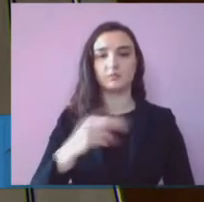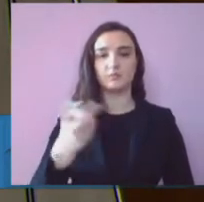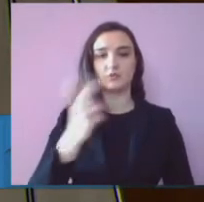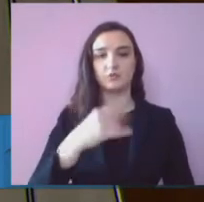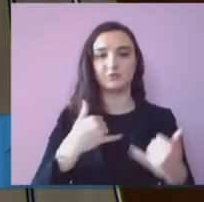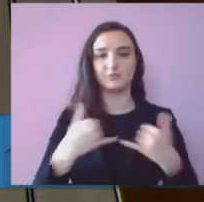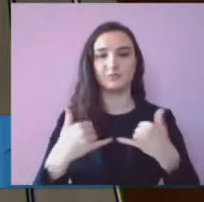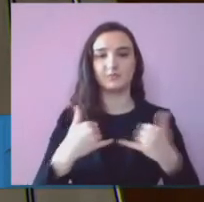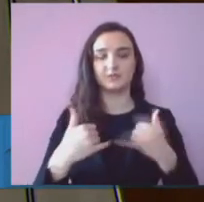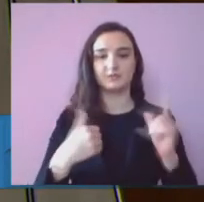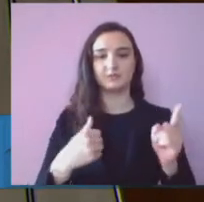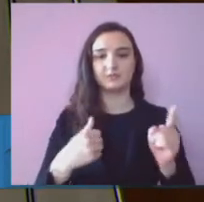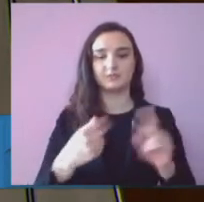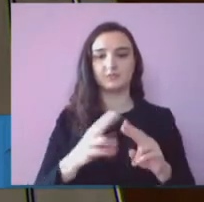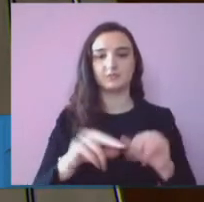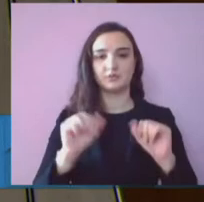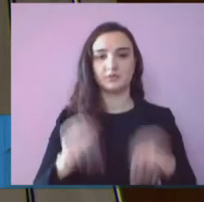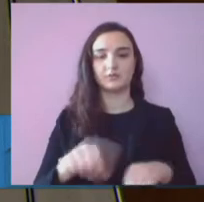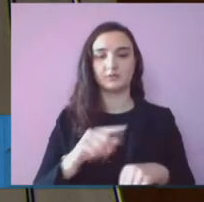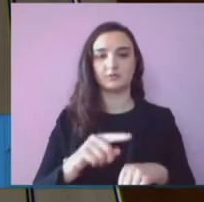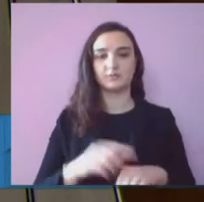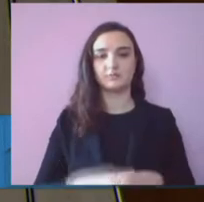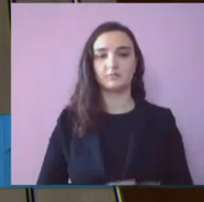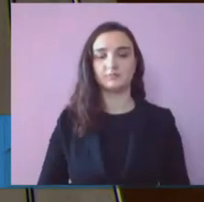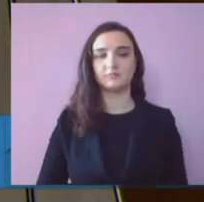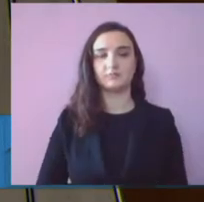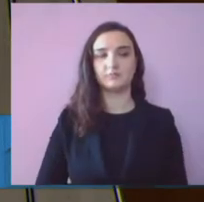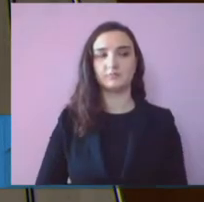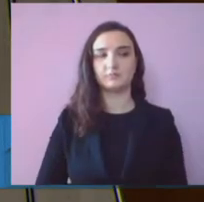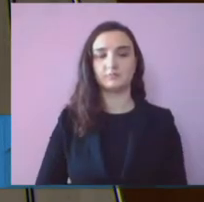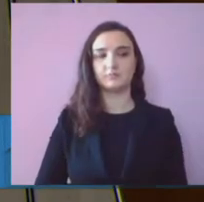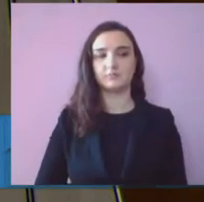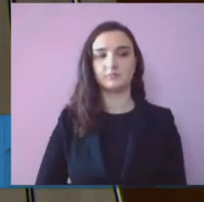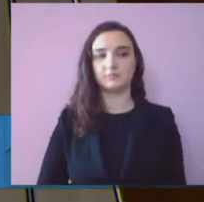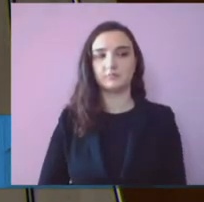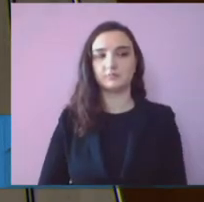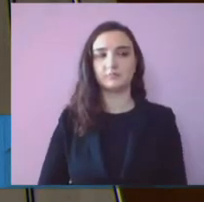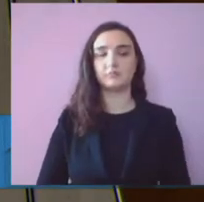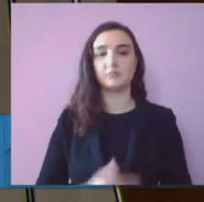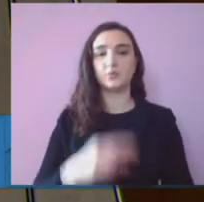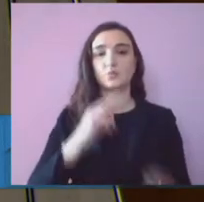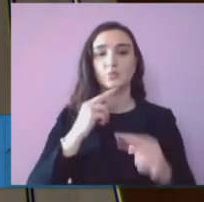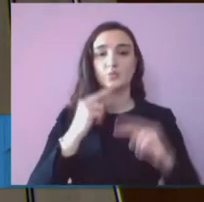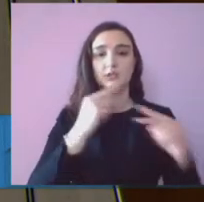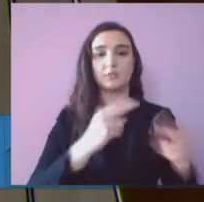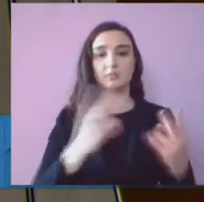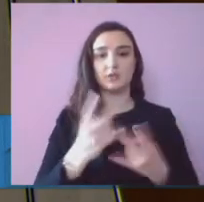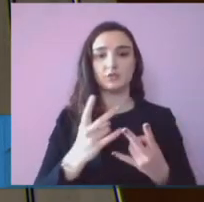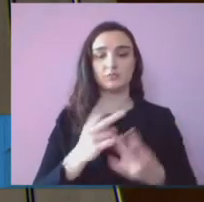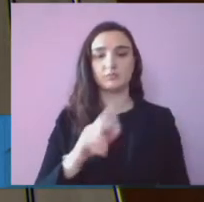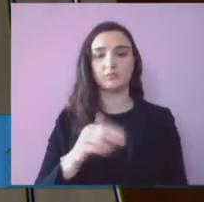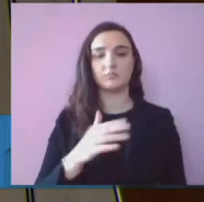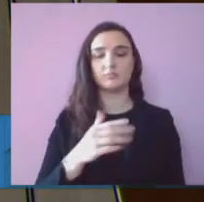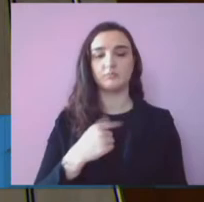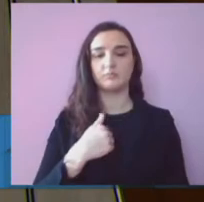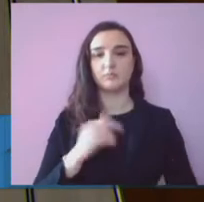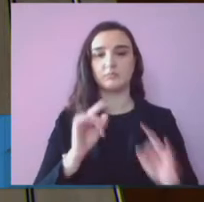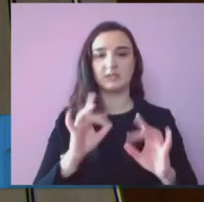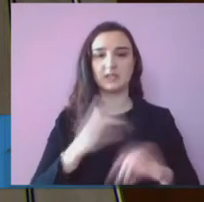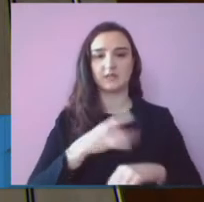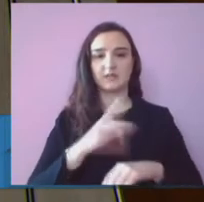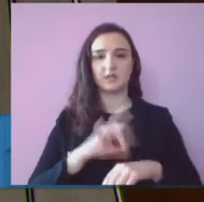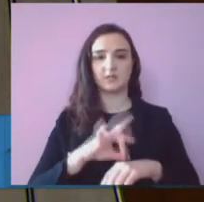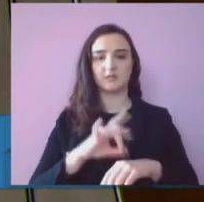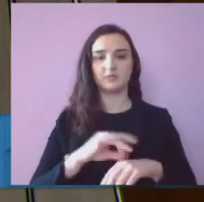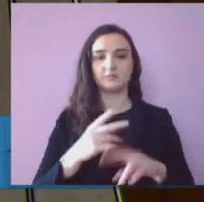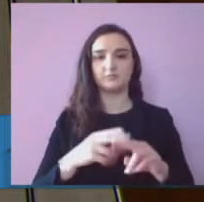რომელიც, ვთქვათ, შესაძლოა მოითხოვს მეტი ყურადღების კონცენტრაციას და მე ტკივნეულად გადავიტანე ის რომ